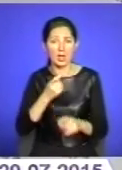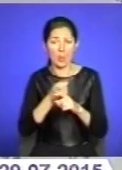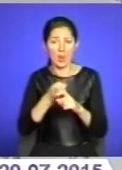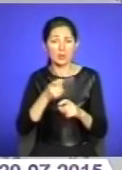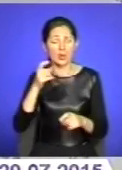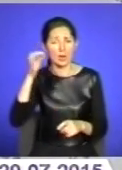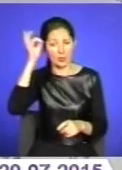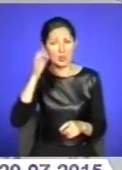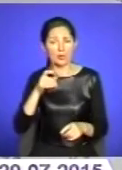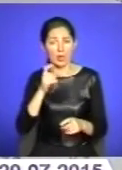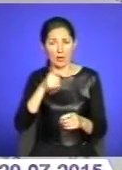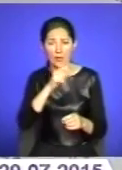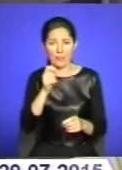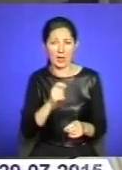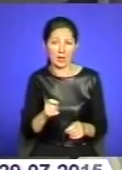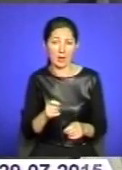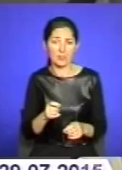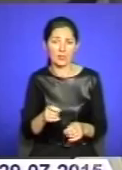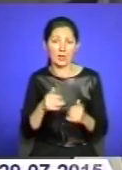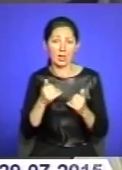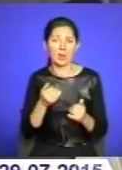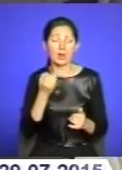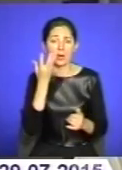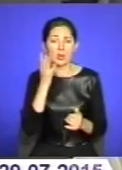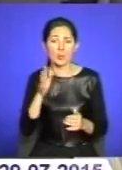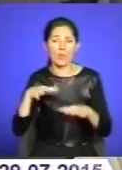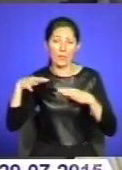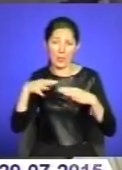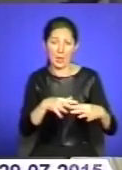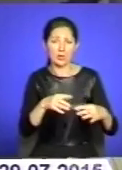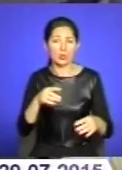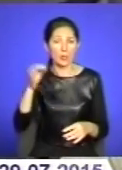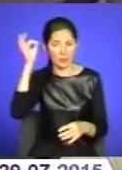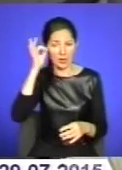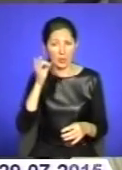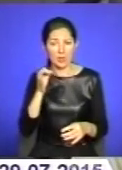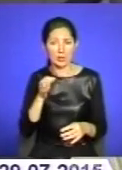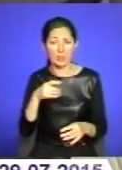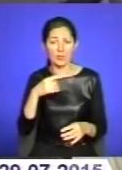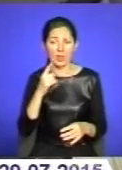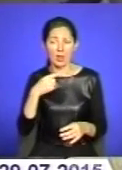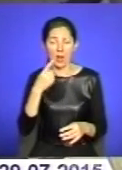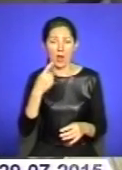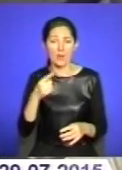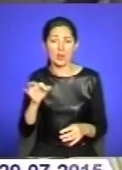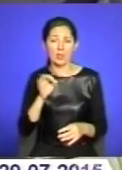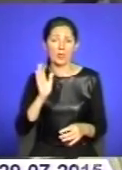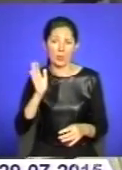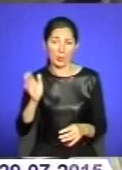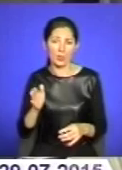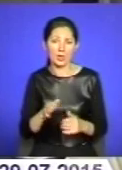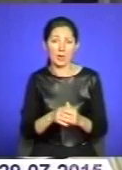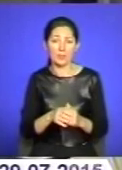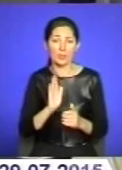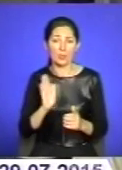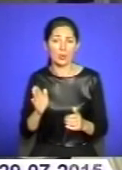стало неактуальним, поза як під час наступу Вермахту говорити про майбутній західний кордон було якось смішно.